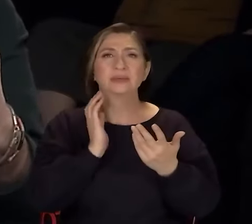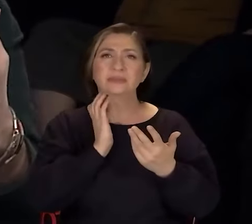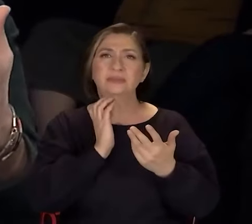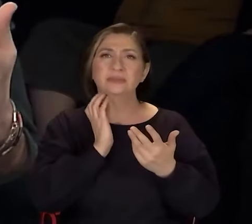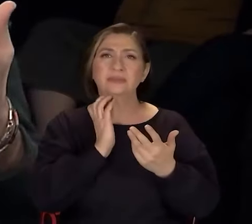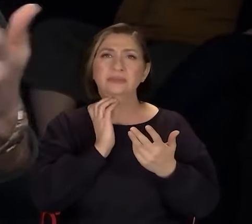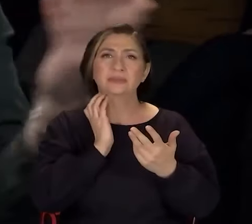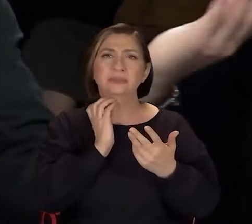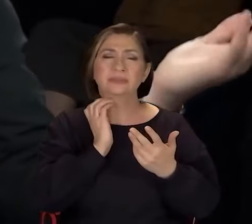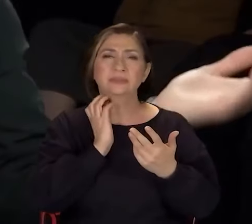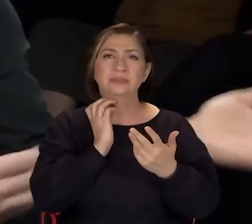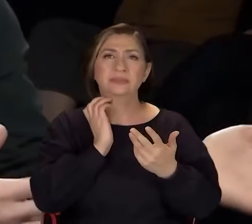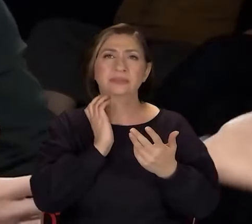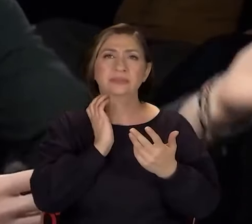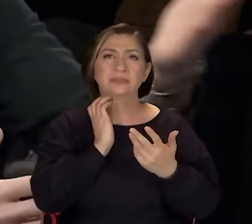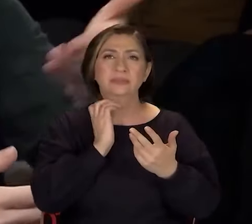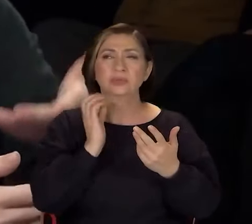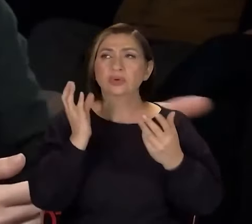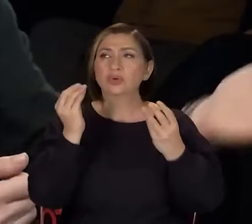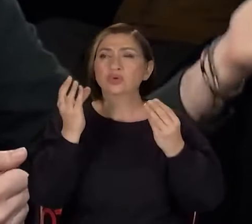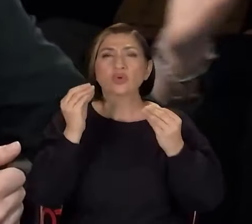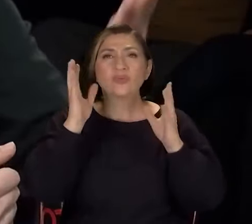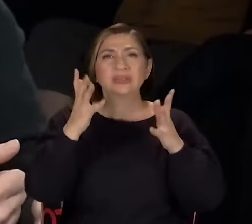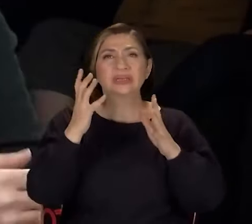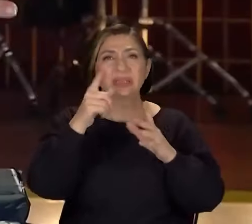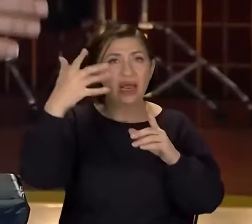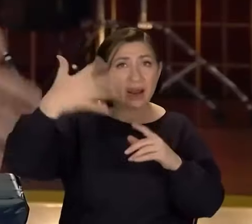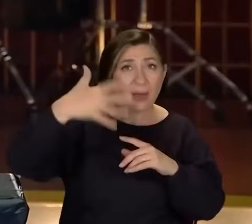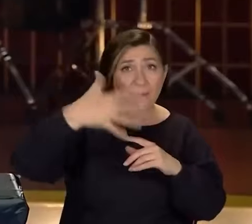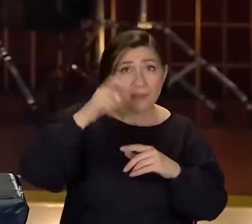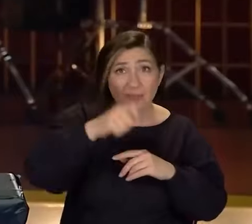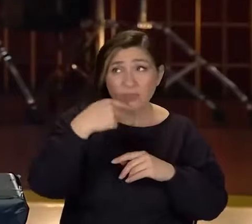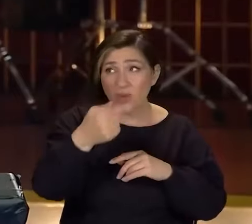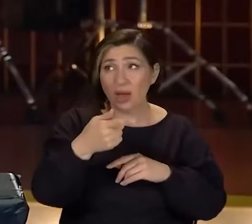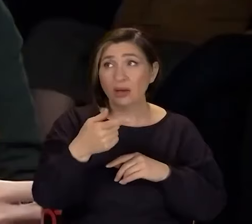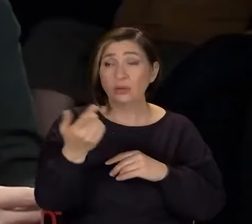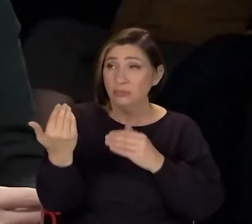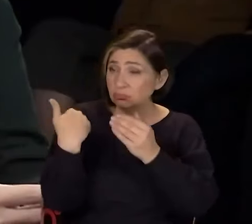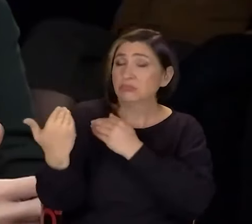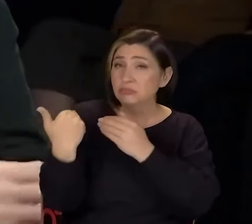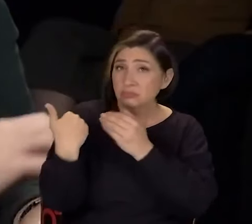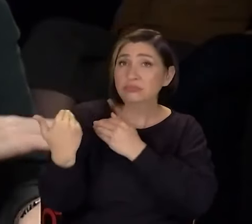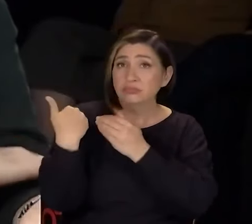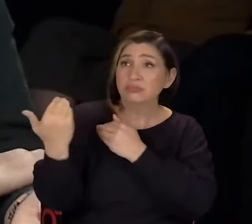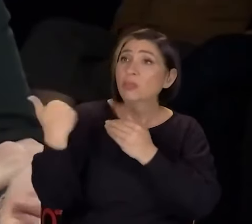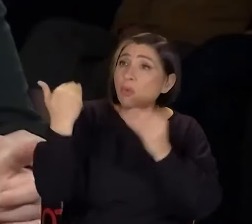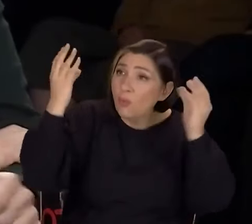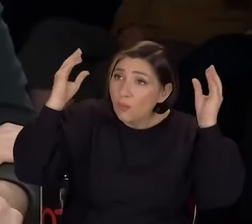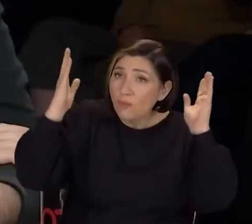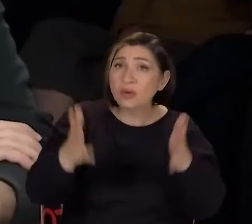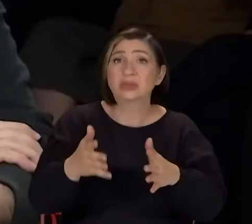ben sadece çoğu çıkan sana rap hepsi mi yap diyorlar? Ha, dediler. Çok rapimsi, ısrar